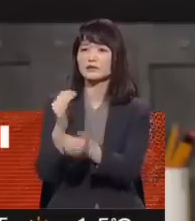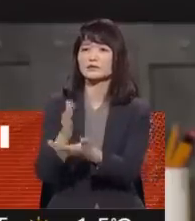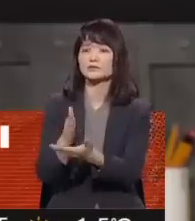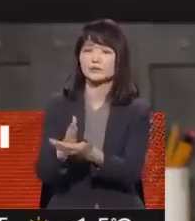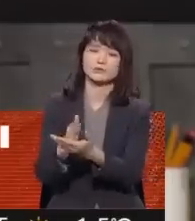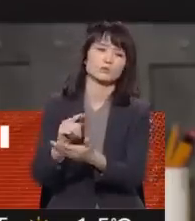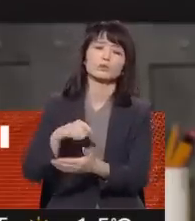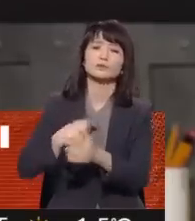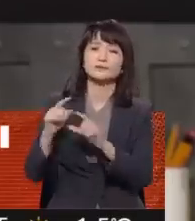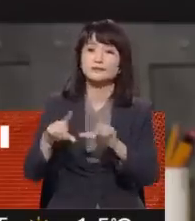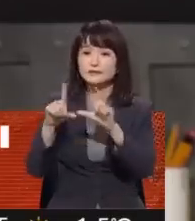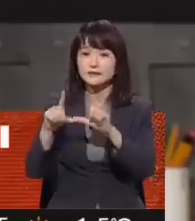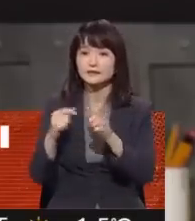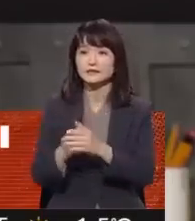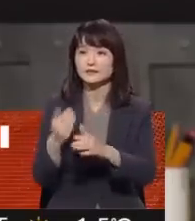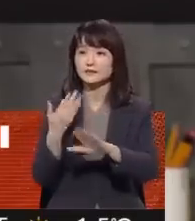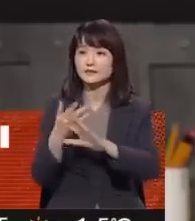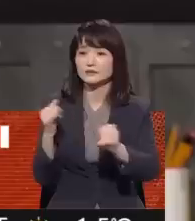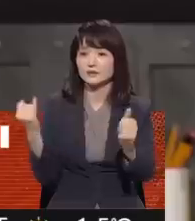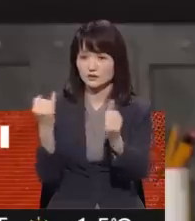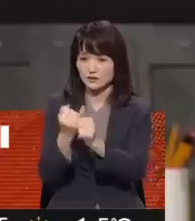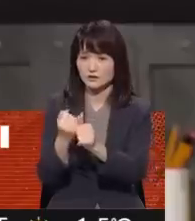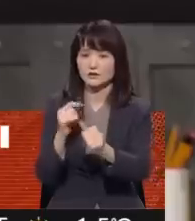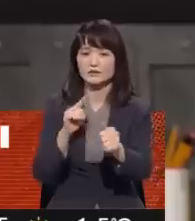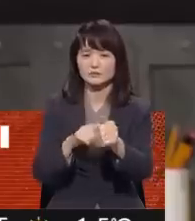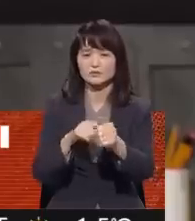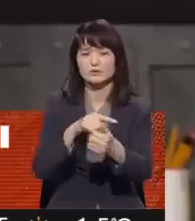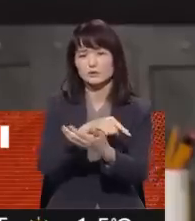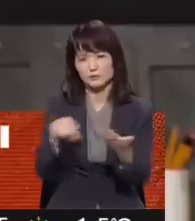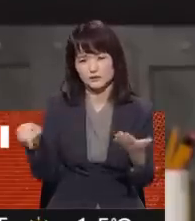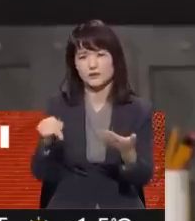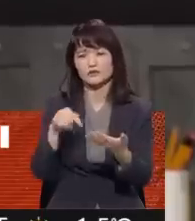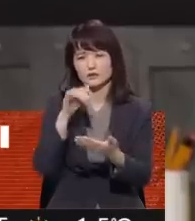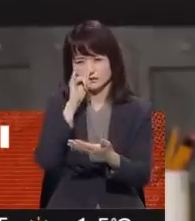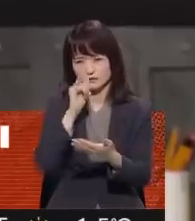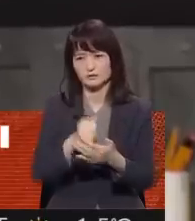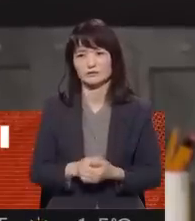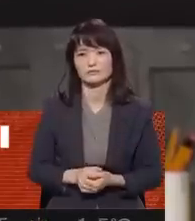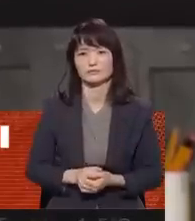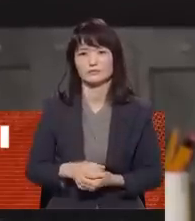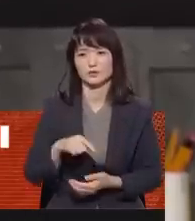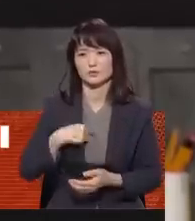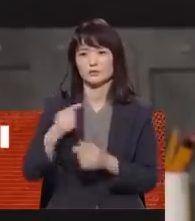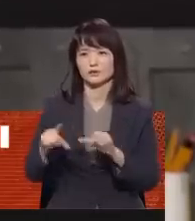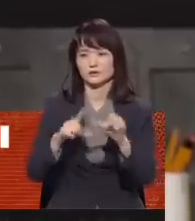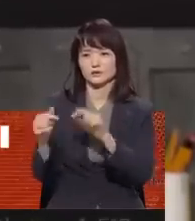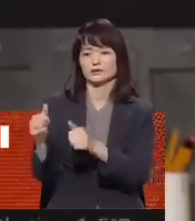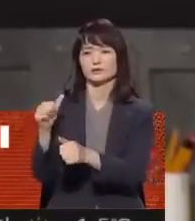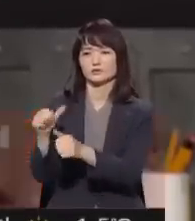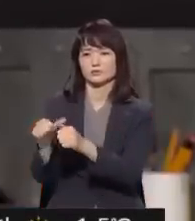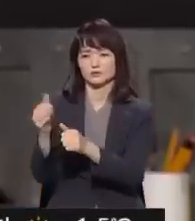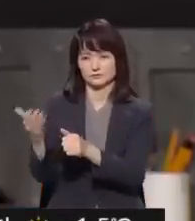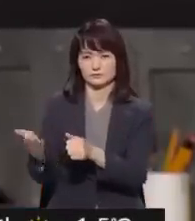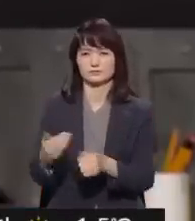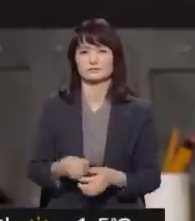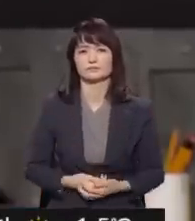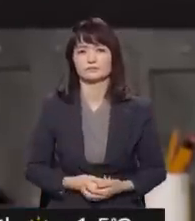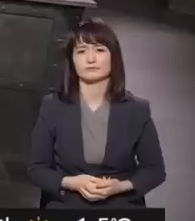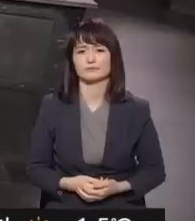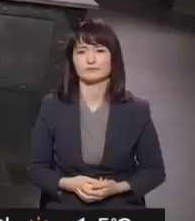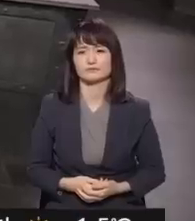이분은 다른 사람하고 결혼하게 되면 그분들이 피해볼 것 같으니까 혼자 사시라고 제가 조언을 드리겠습니다 자 소장님도 한 말씀